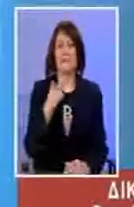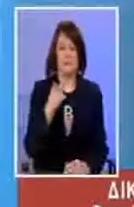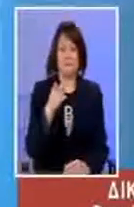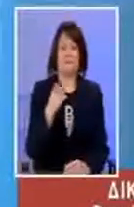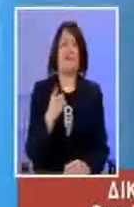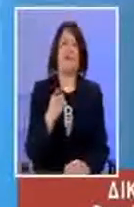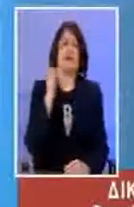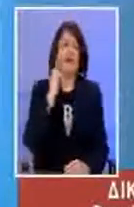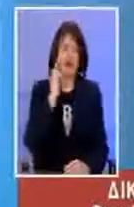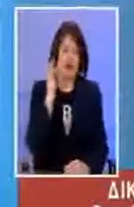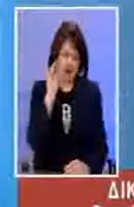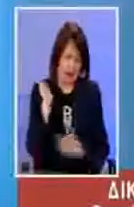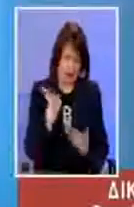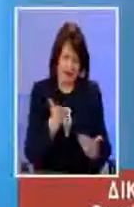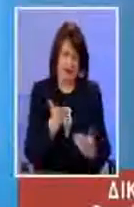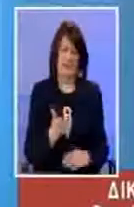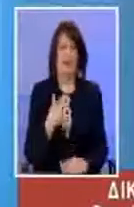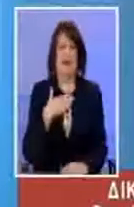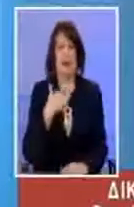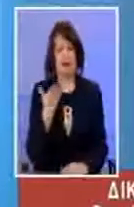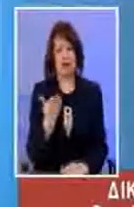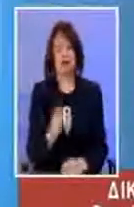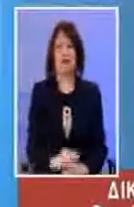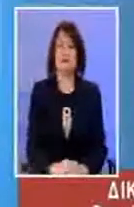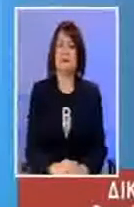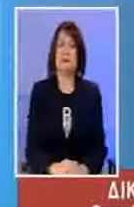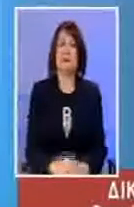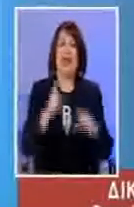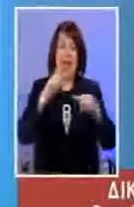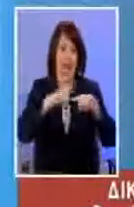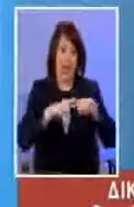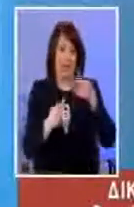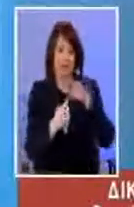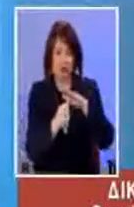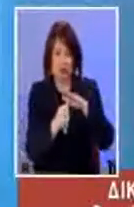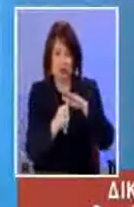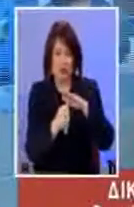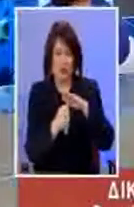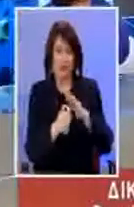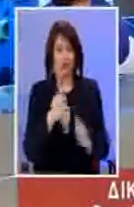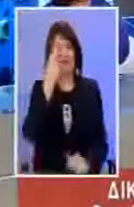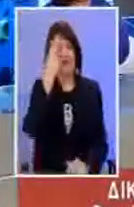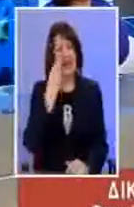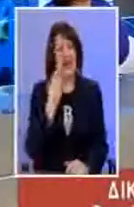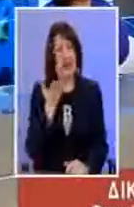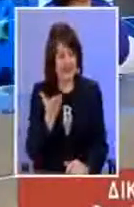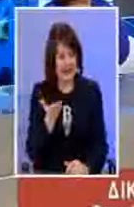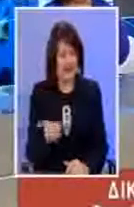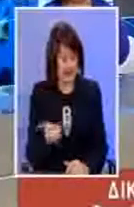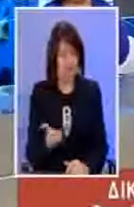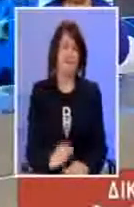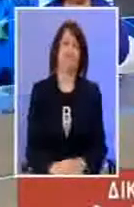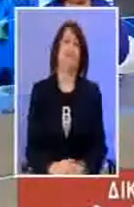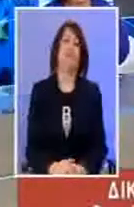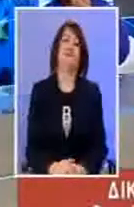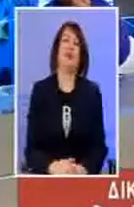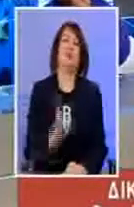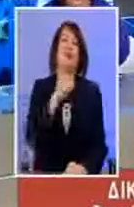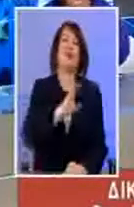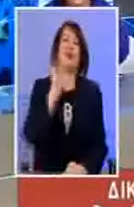την ευκαιρία. Είναι Έλληνας ο πρόεδρος. Ο κύριος Βαρδακαστάνης. Ναι, βεβαίως. Ναι, βεβαίως. Ακριβώς. Και